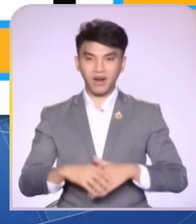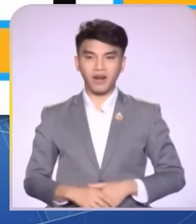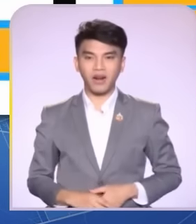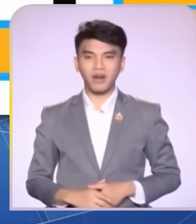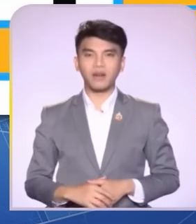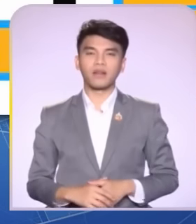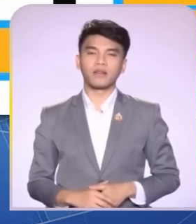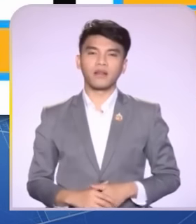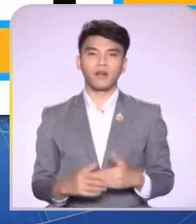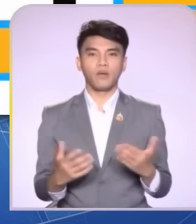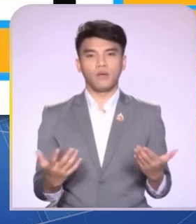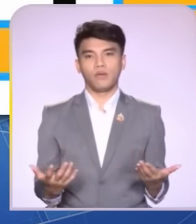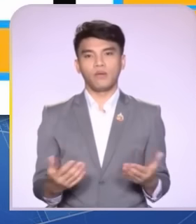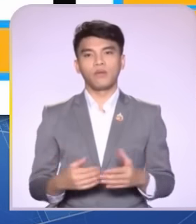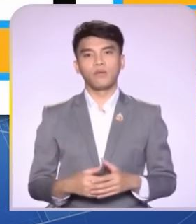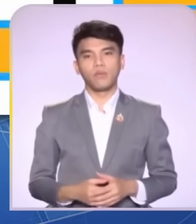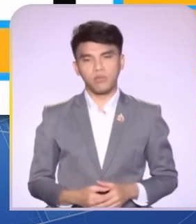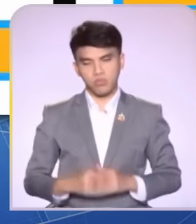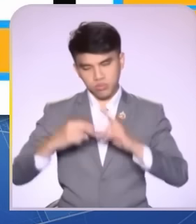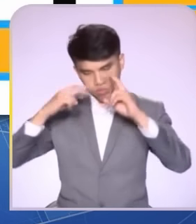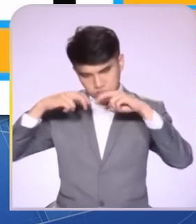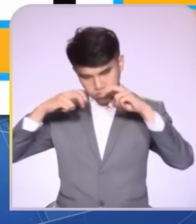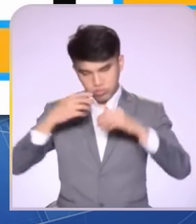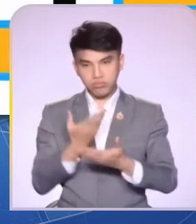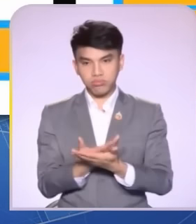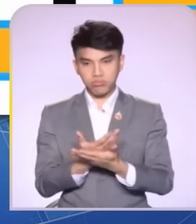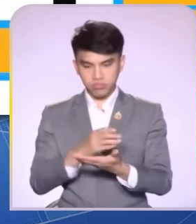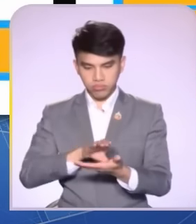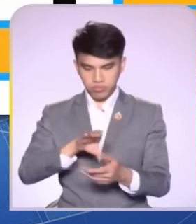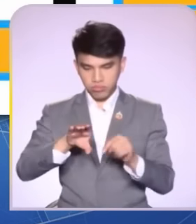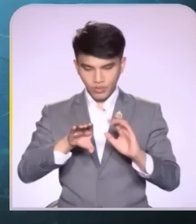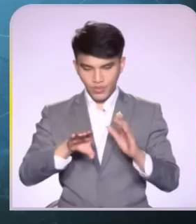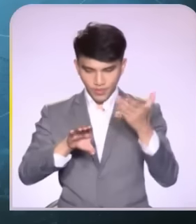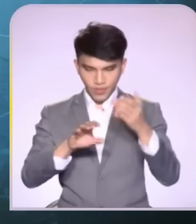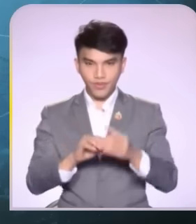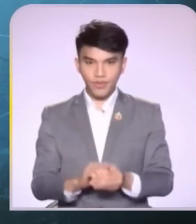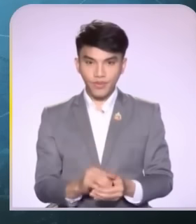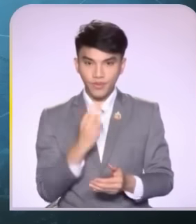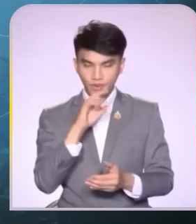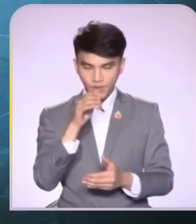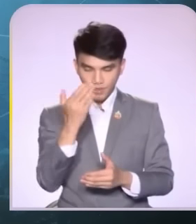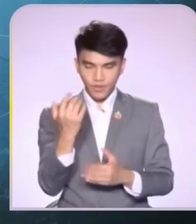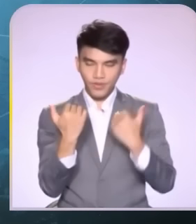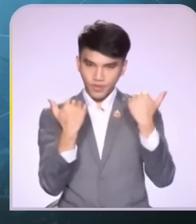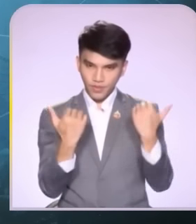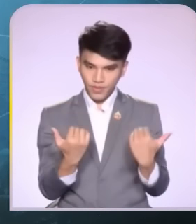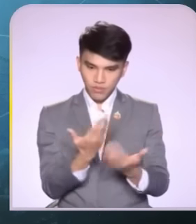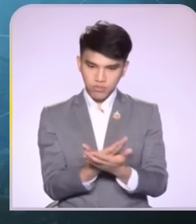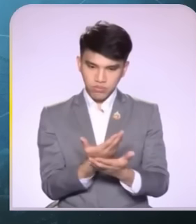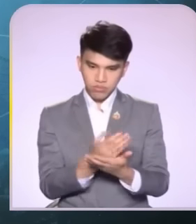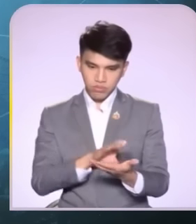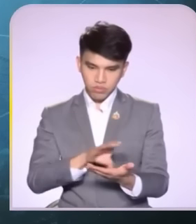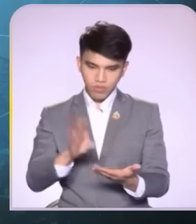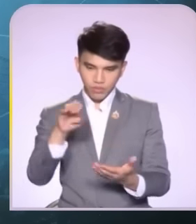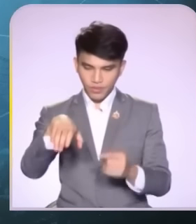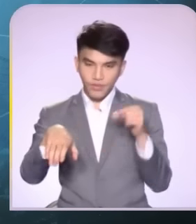อ ่ะแล้วยังไงต่อวิเคราะห์งบการเงินบริษัทกันหน่อย ไปดูกันหน่อยก็แล้วกันนะคะสำหรับงบการเงิน